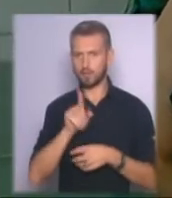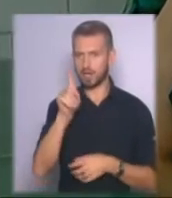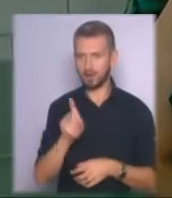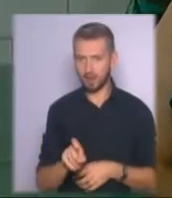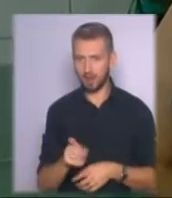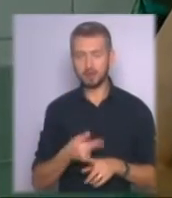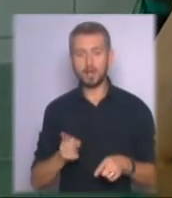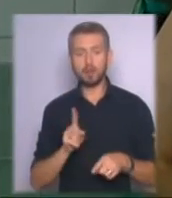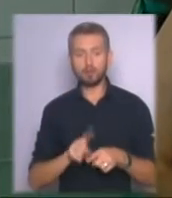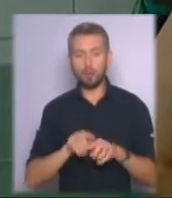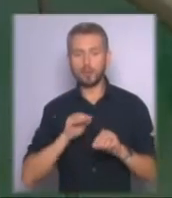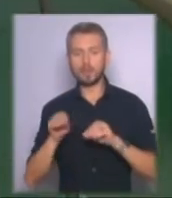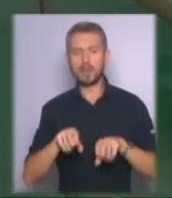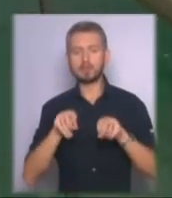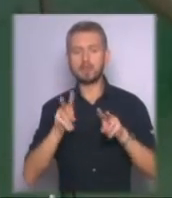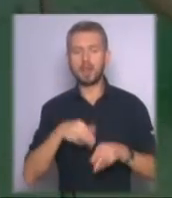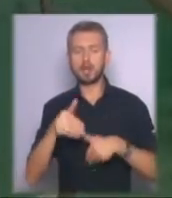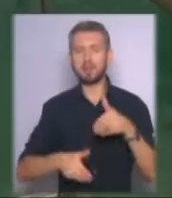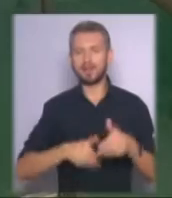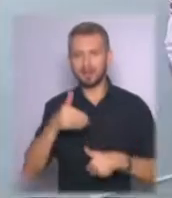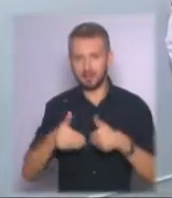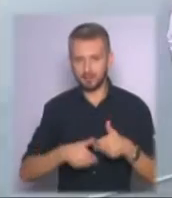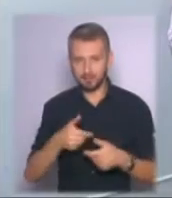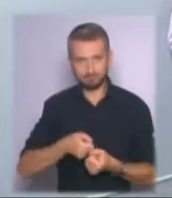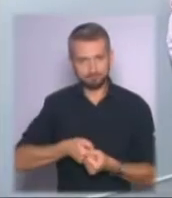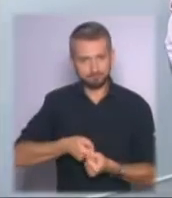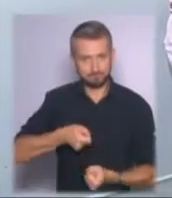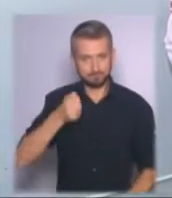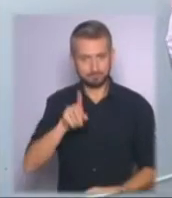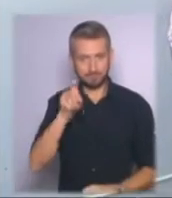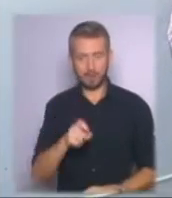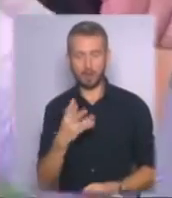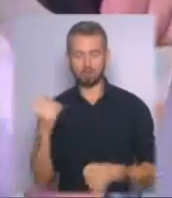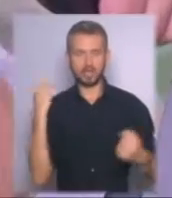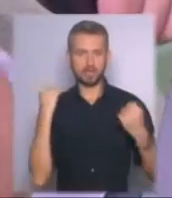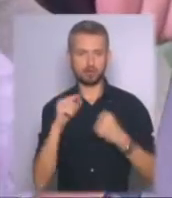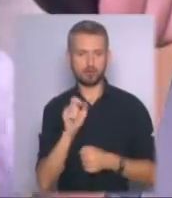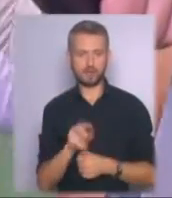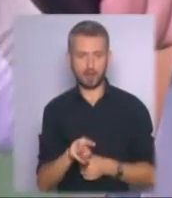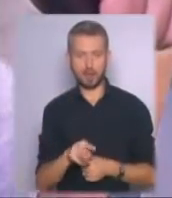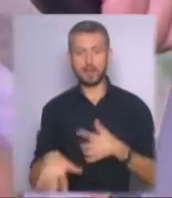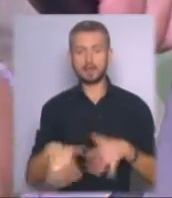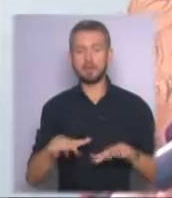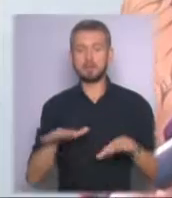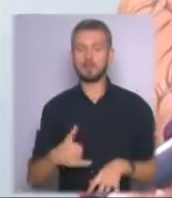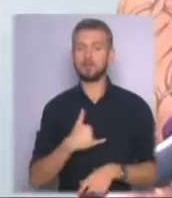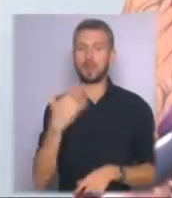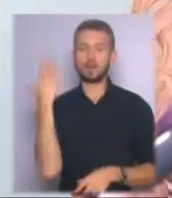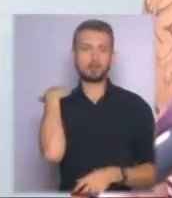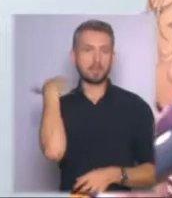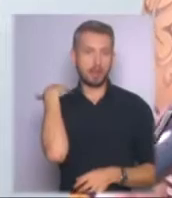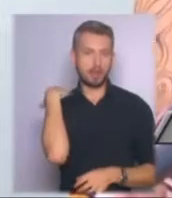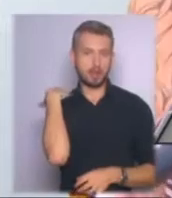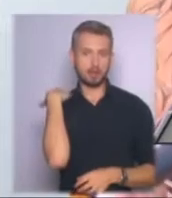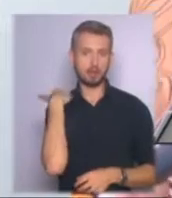цього в медзакладі обладнали спеціальний басейн з підводним витягом, а ще тренажерну залу. Слабі місця у нас – це спина,